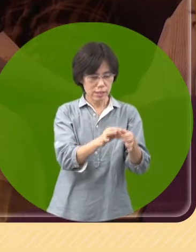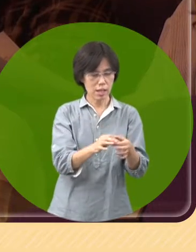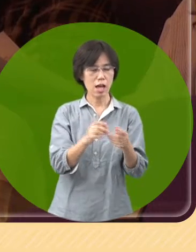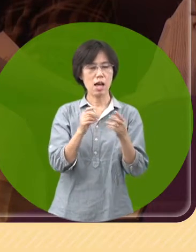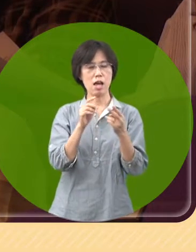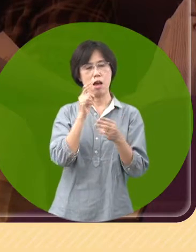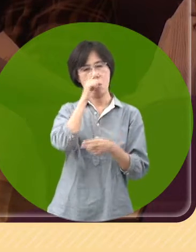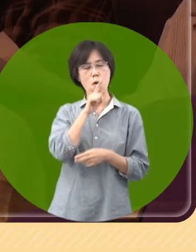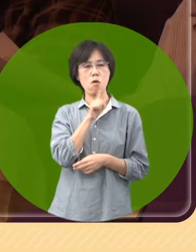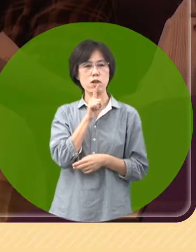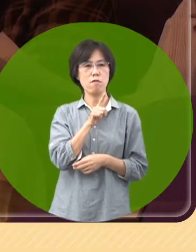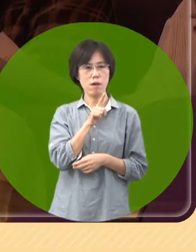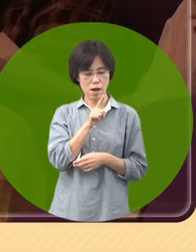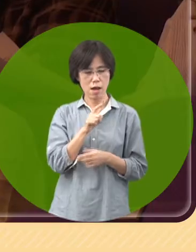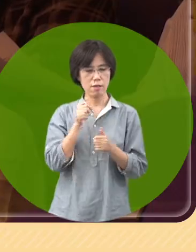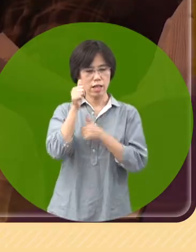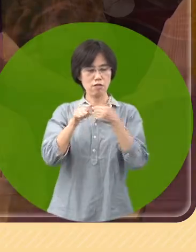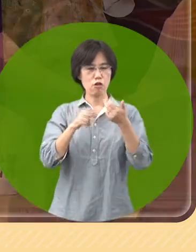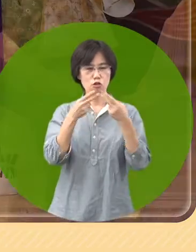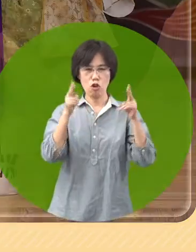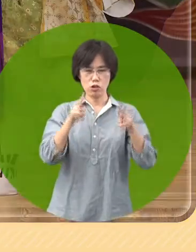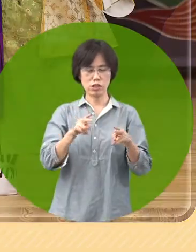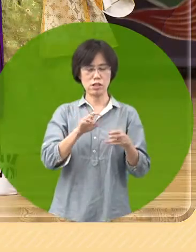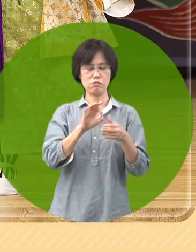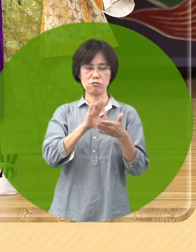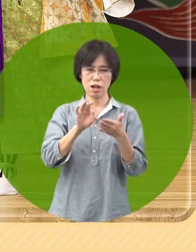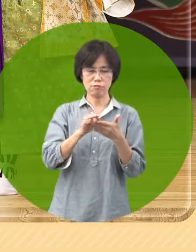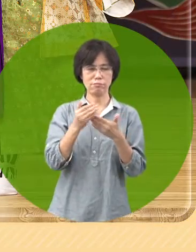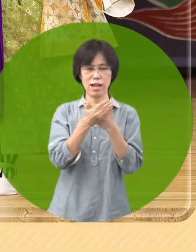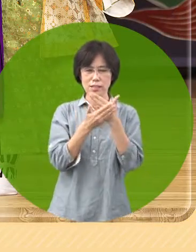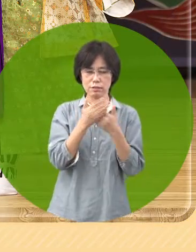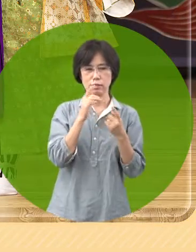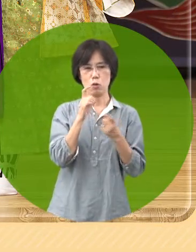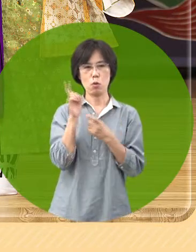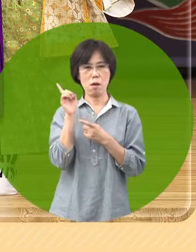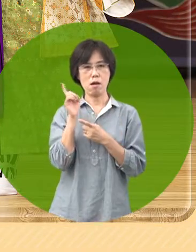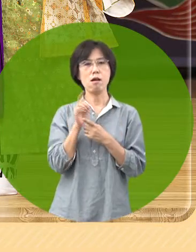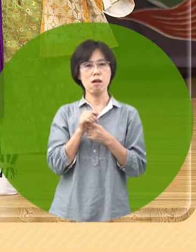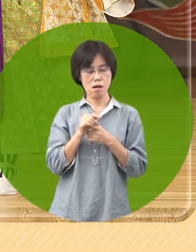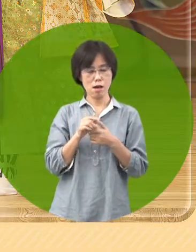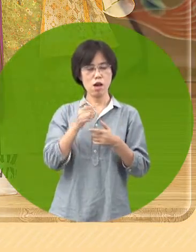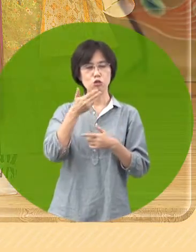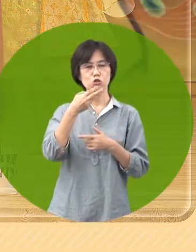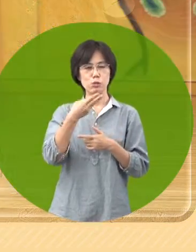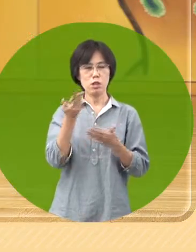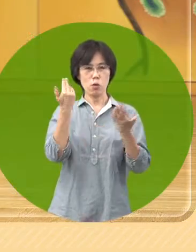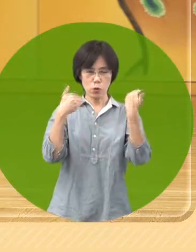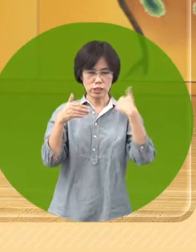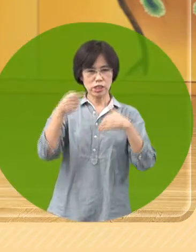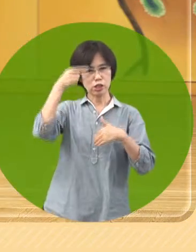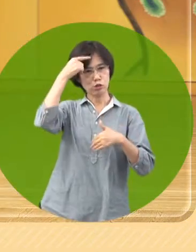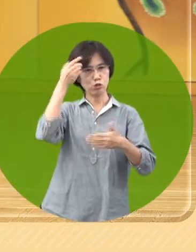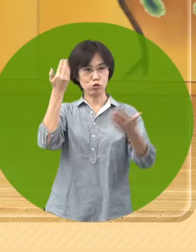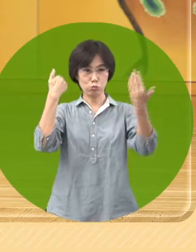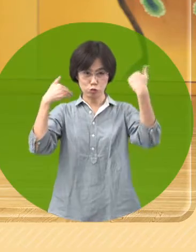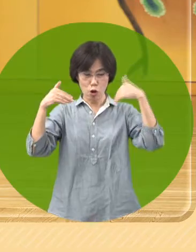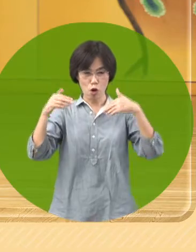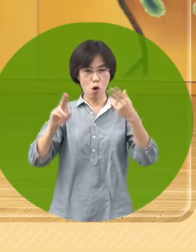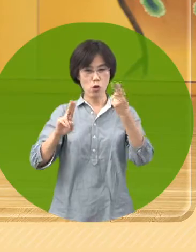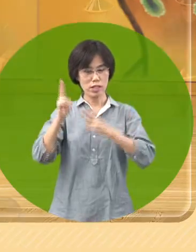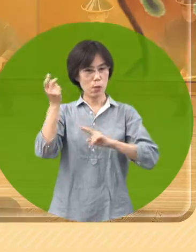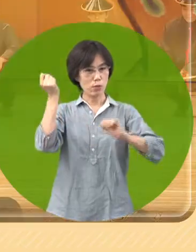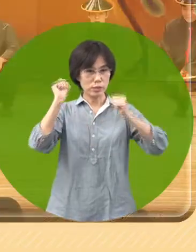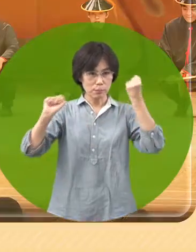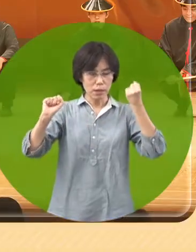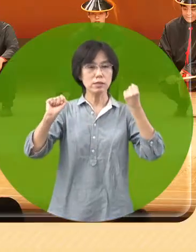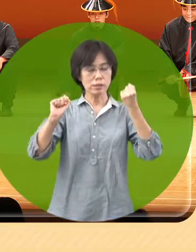統行事で使われる大切な言葉であり、組踊りや琉球舞踊、沖縄芝居などといった沖縄